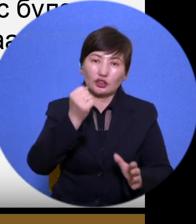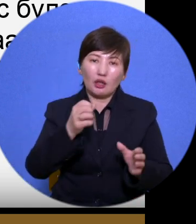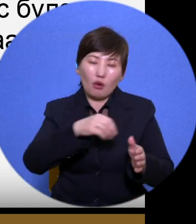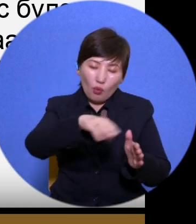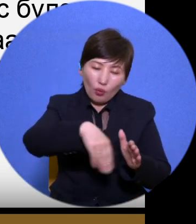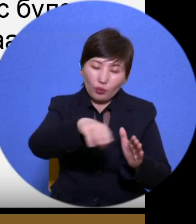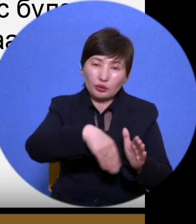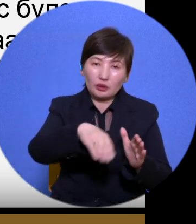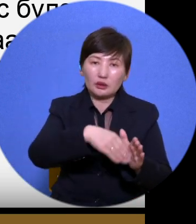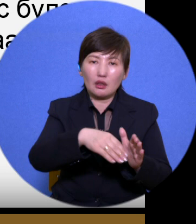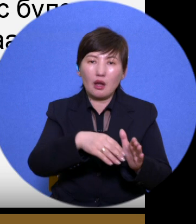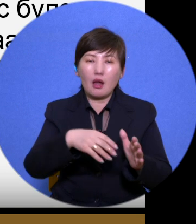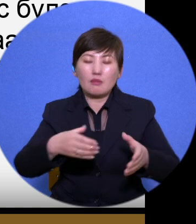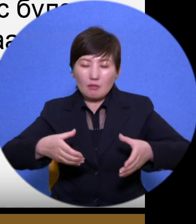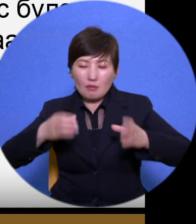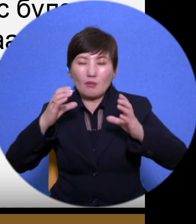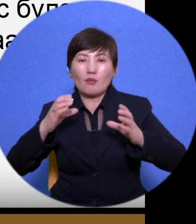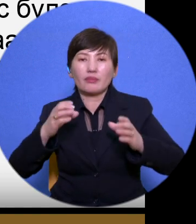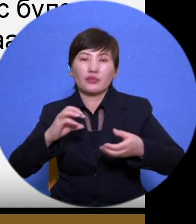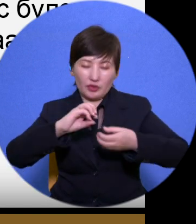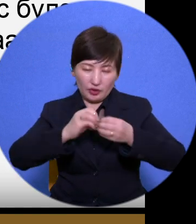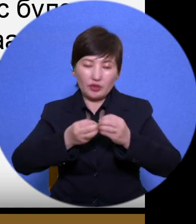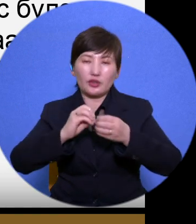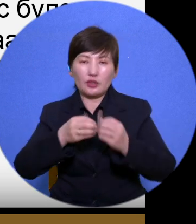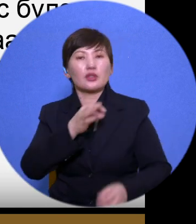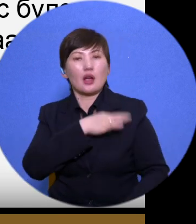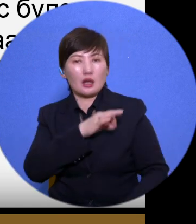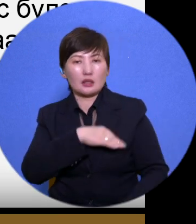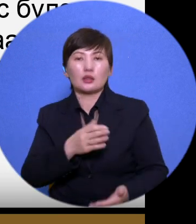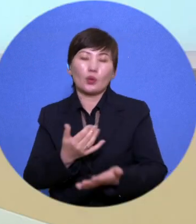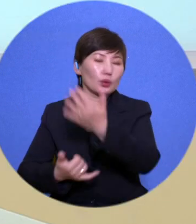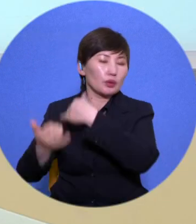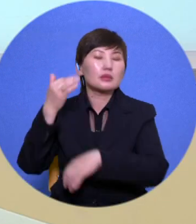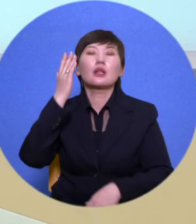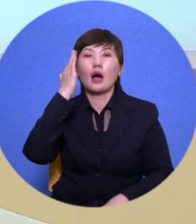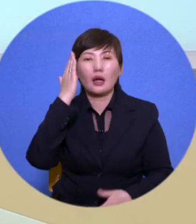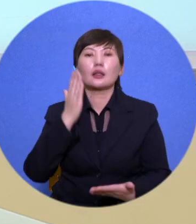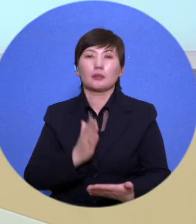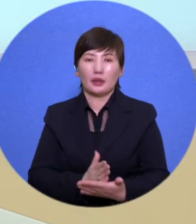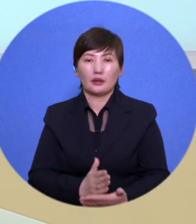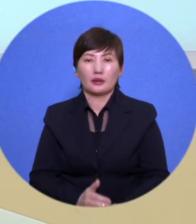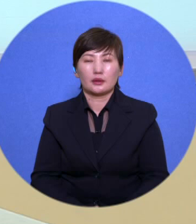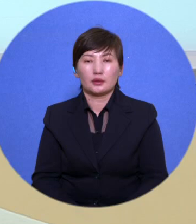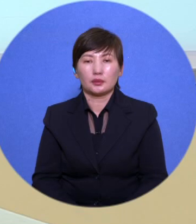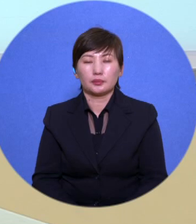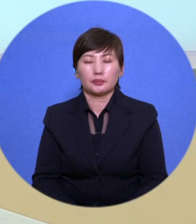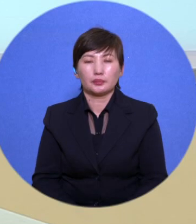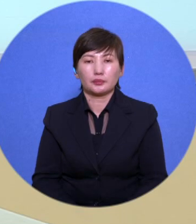зэргээр ийм айраг таргийг эсгэхтэй хэрэгжилж исэн юм уламжлалт аргууд байт юм байна.